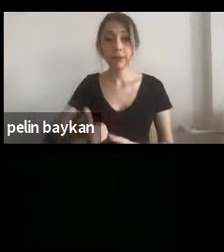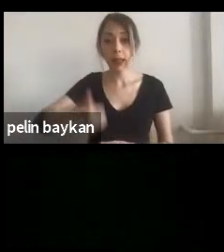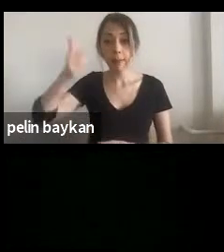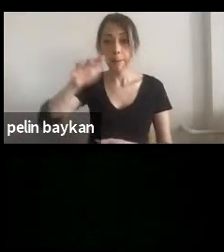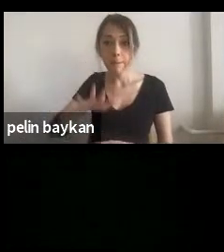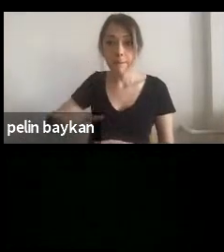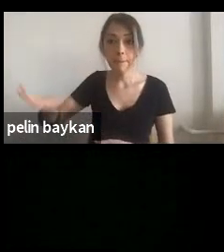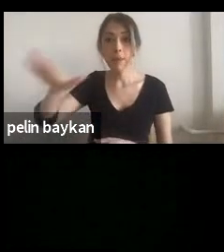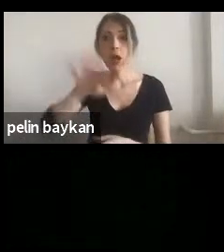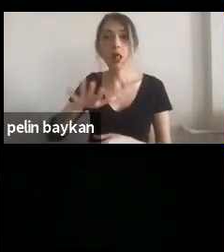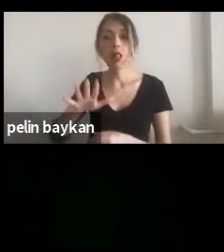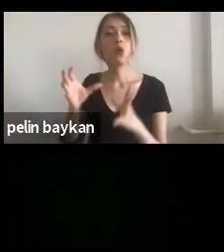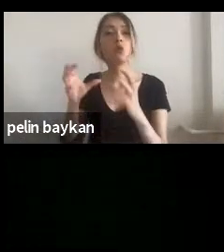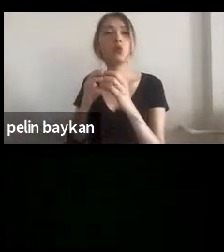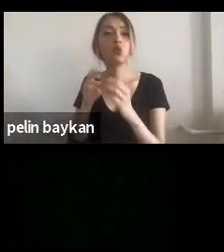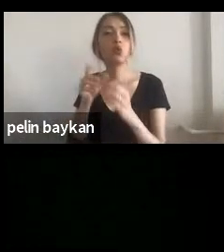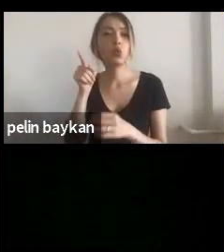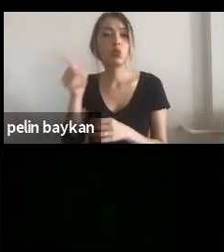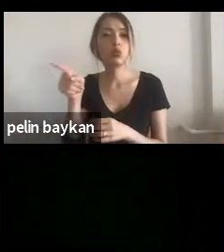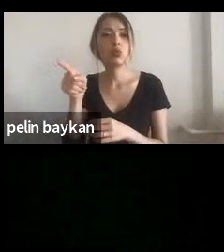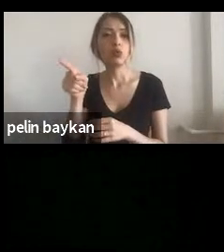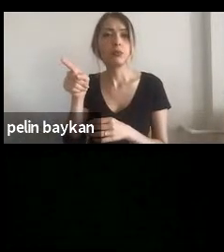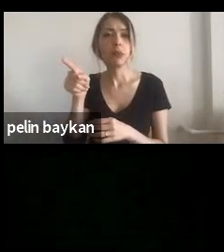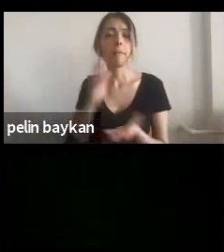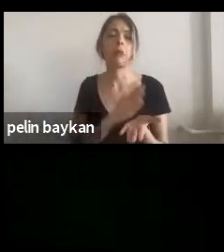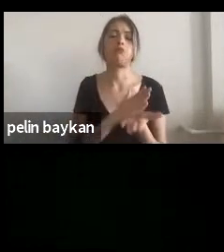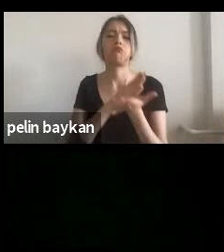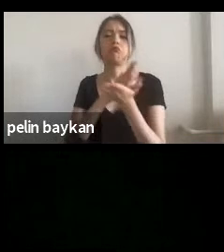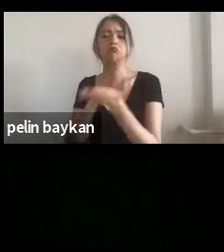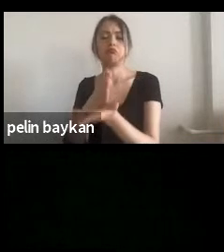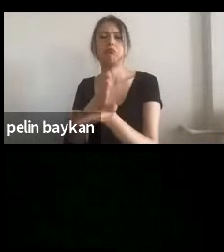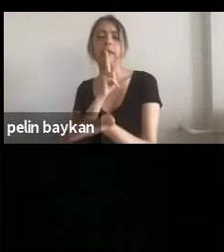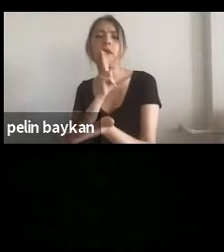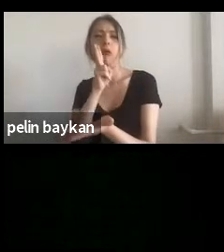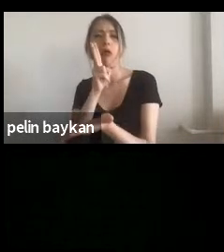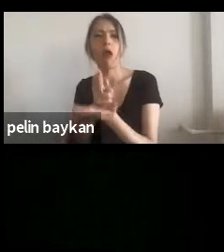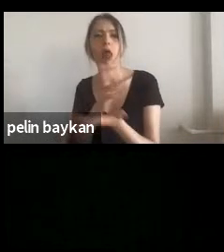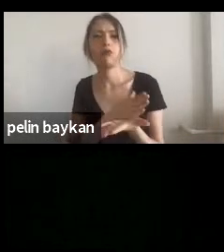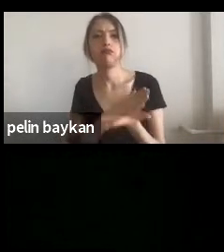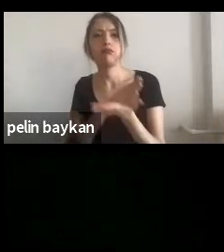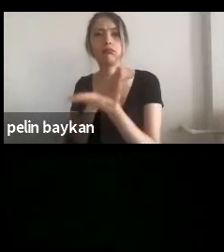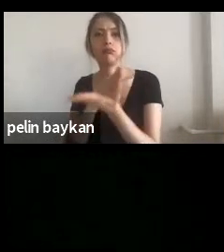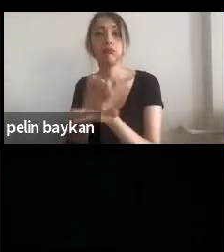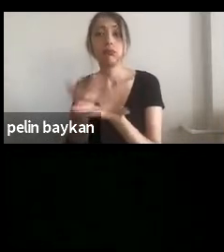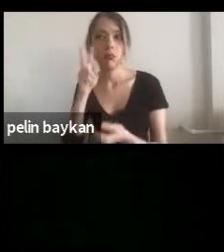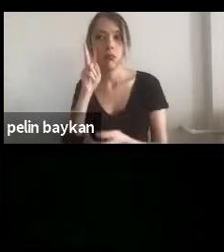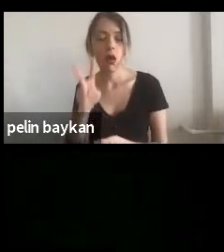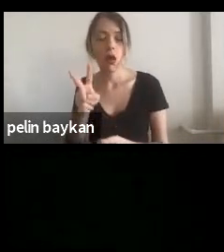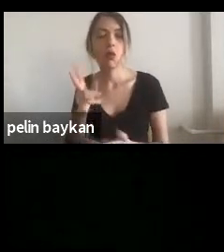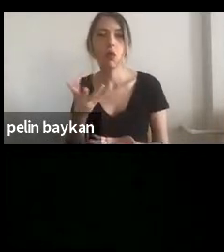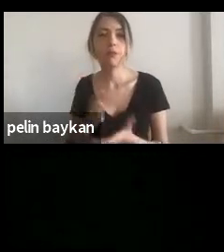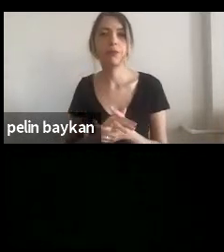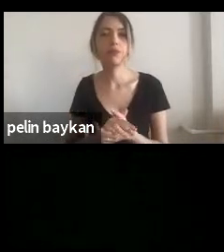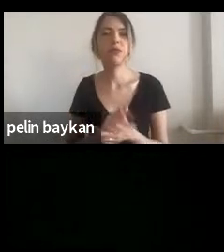Komitesi'nin önüne giden dava, tabii şunu da söyleyeyim çünkü bu yakınlarda çok Türkiye'de tartışma konusu